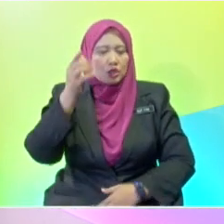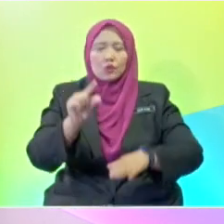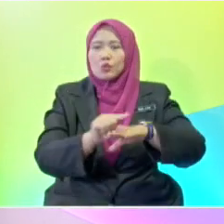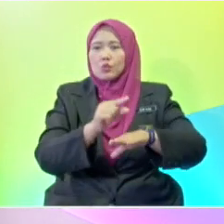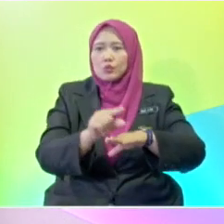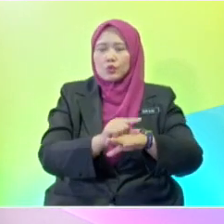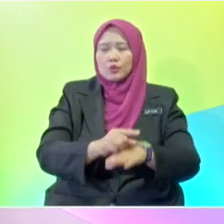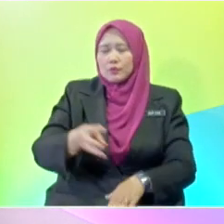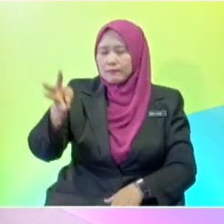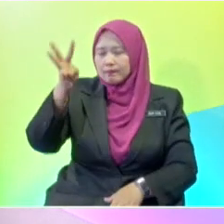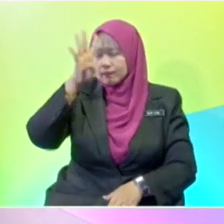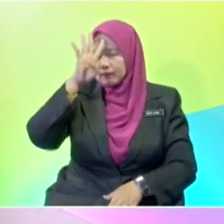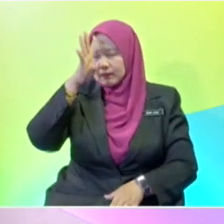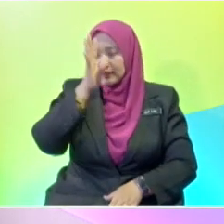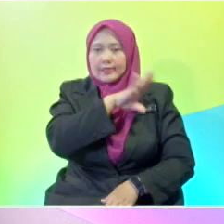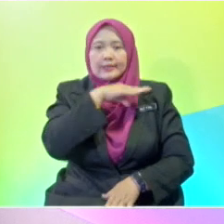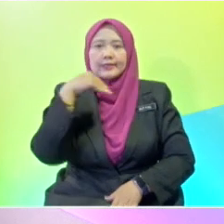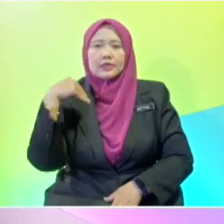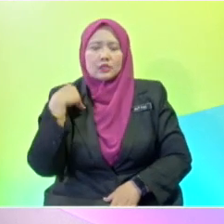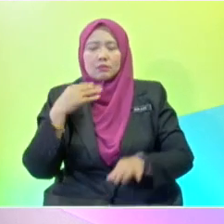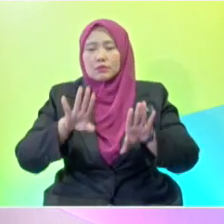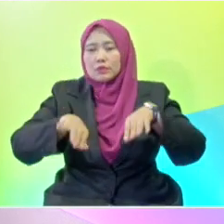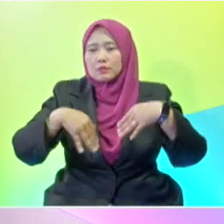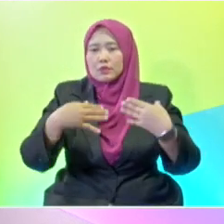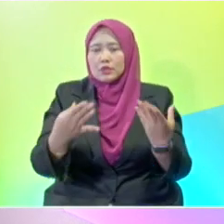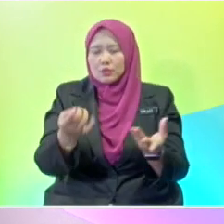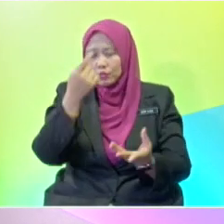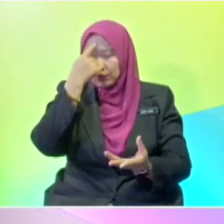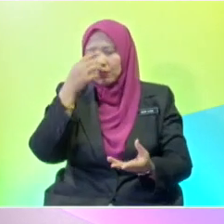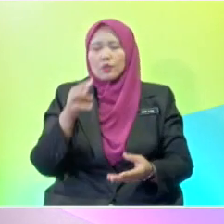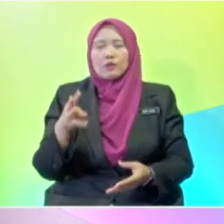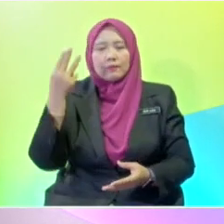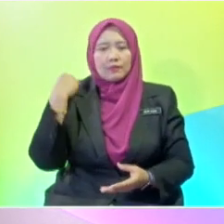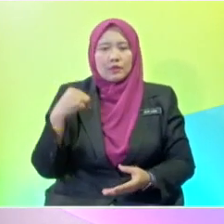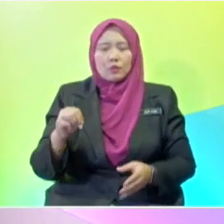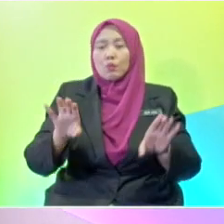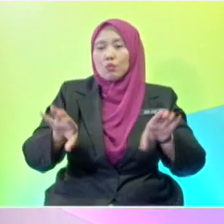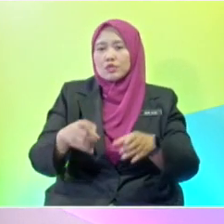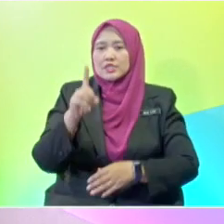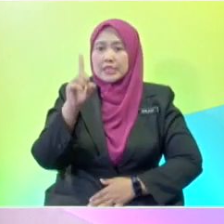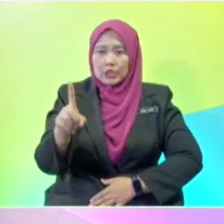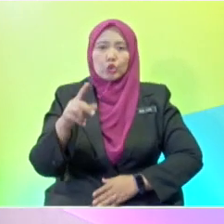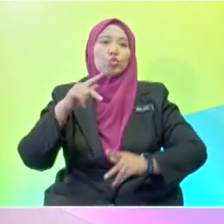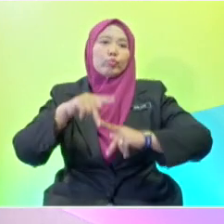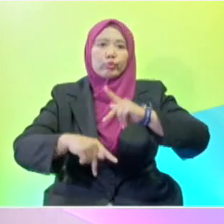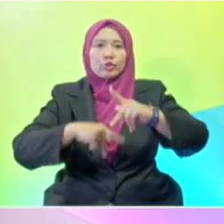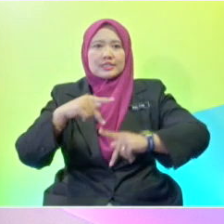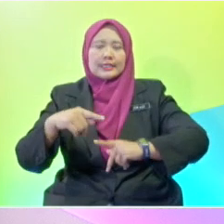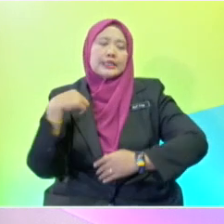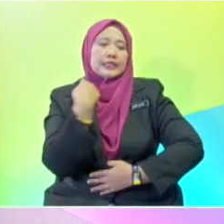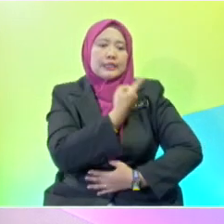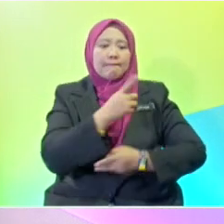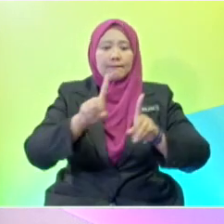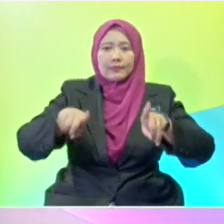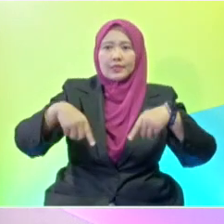juga ke kritisan pemikiran mereka untuk satu Project ya Jadi sebelum itu kita pergi dulu pada